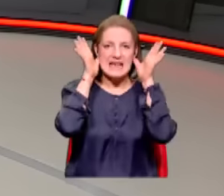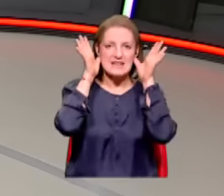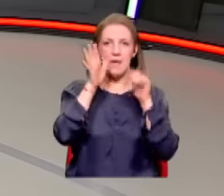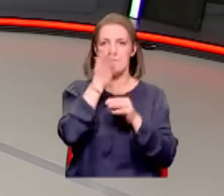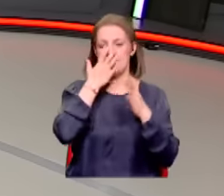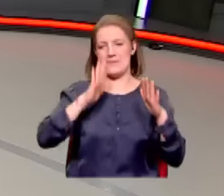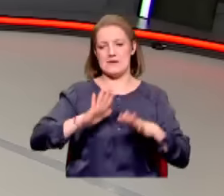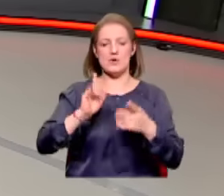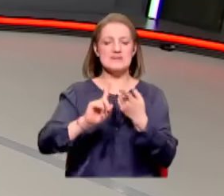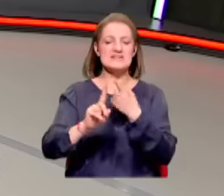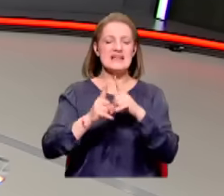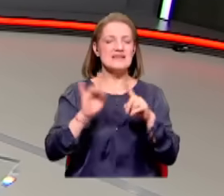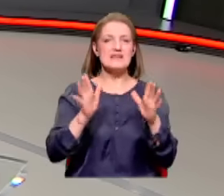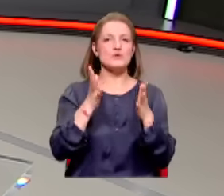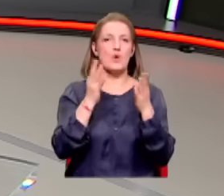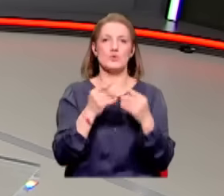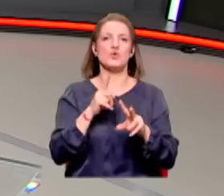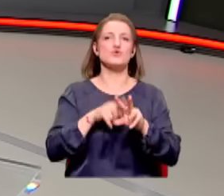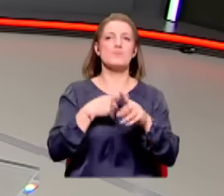nasıl olduğunu yorumlamaya çalışıyoruz.